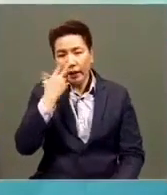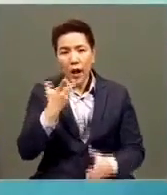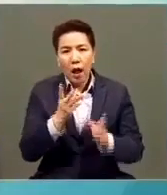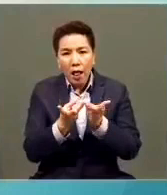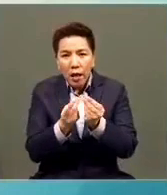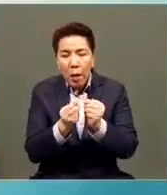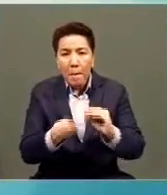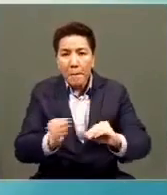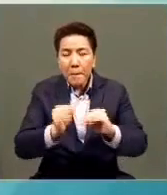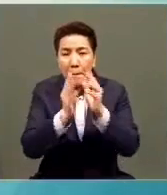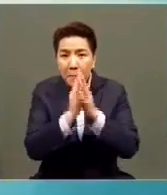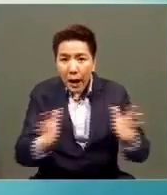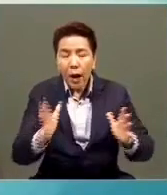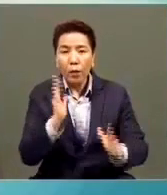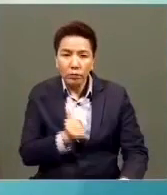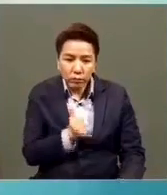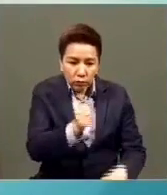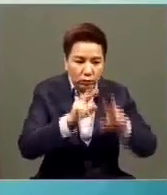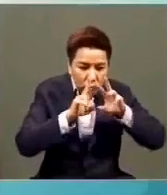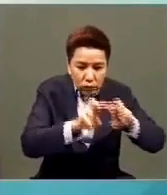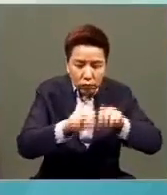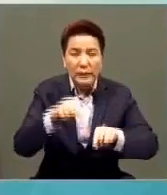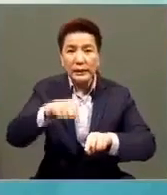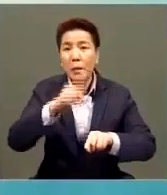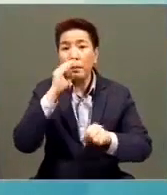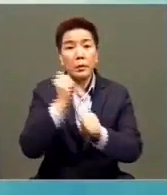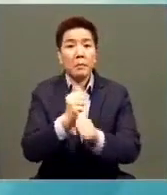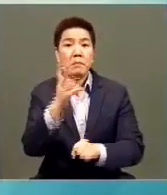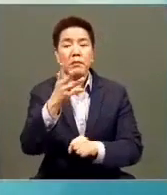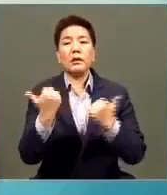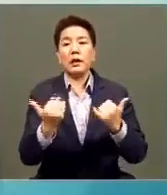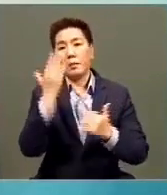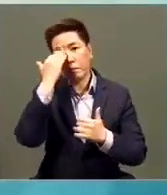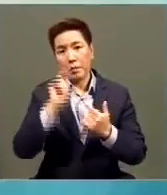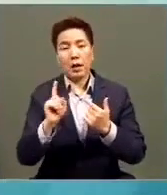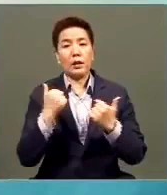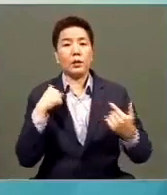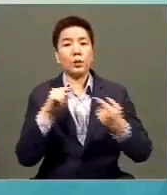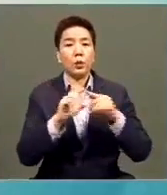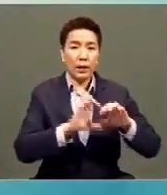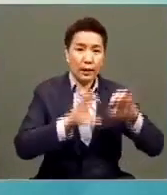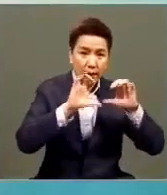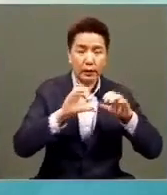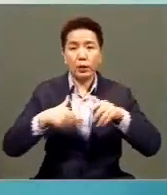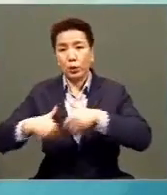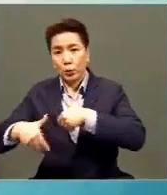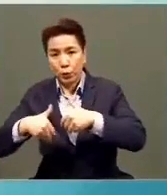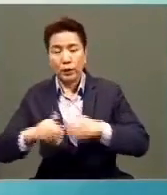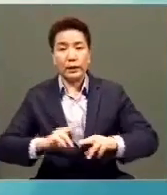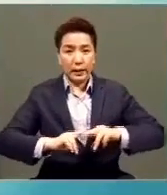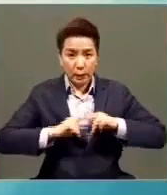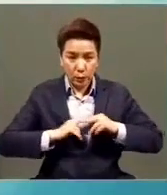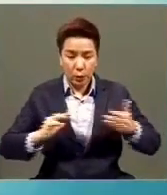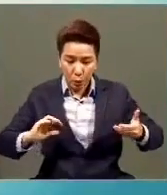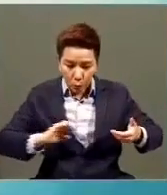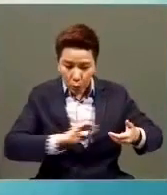สูงๆซึ่งตรงนี้เนี่ยนะคะจะเกิดขึ้นไม่ได้เลยถ้าไม่ได้รับความร่วมมือทั้งในส่วนของภาครัฐภาคชุมชนภาคเอกชน